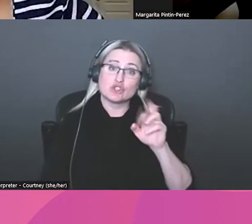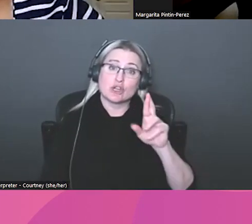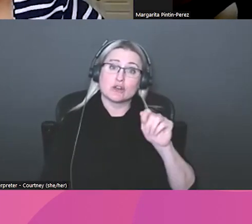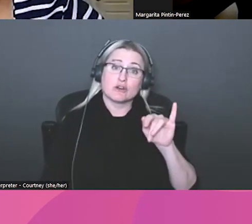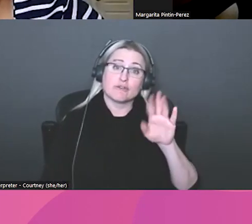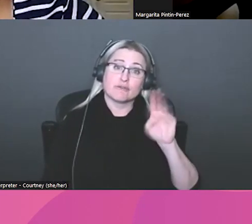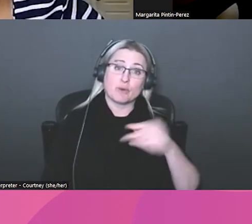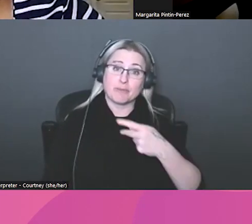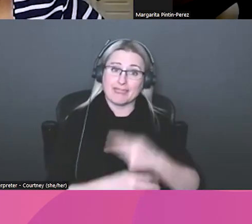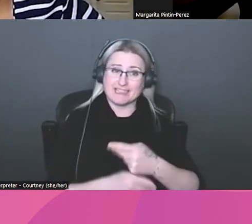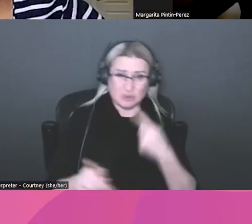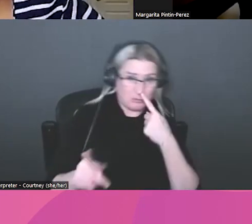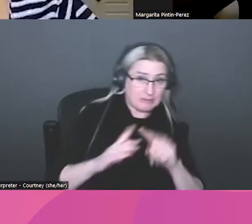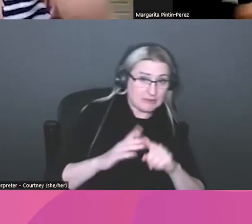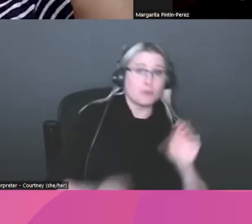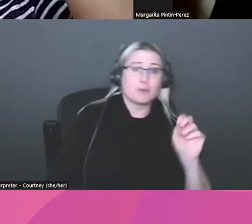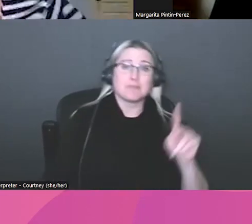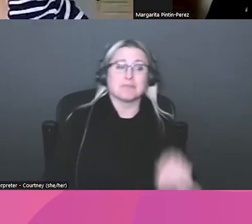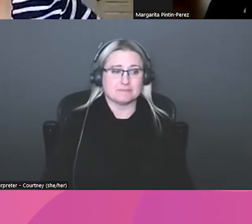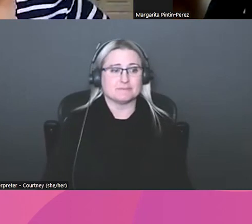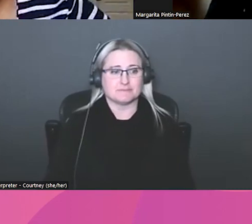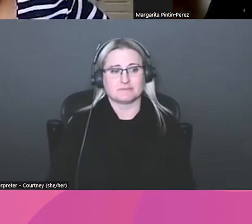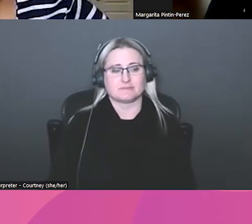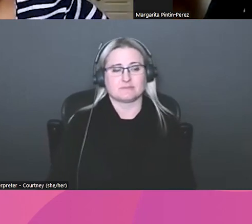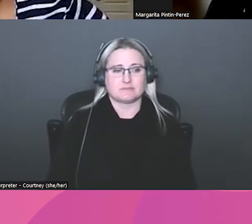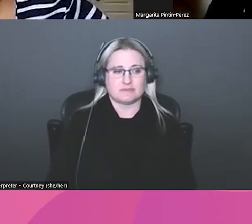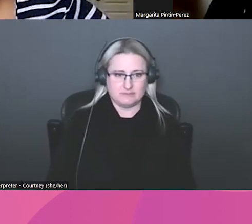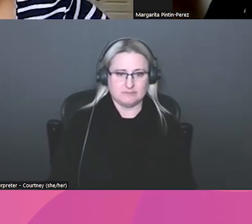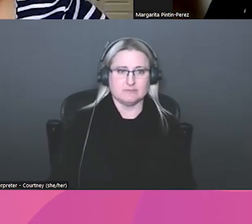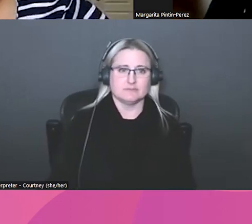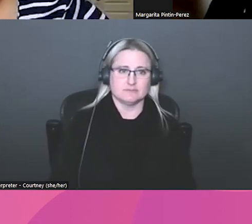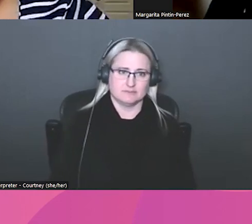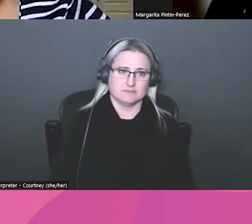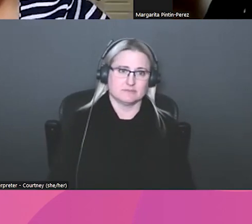comment est-ce que leur corps est harcelé? Alors, je me lance, dit Kelsey.